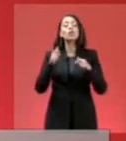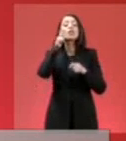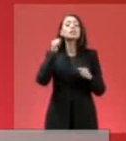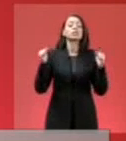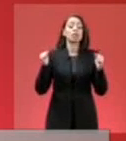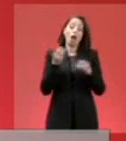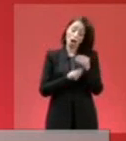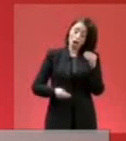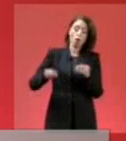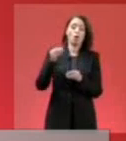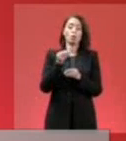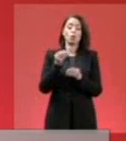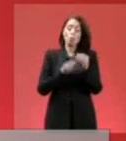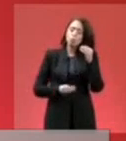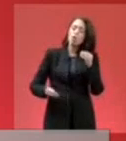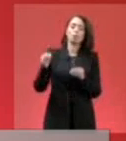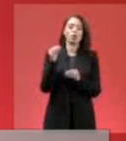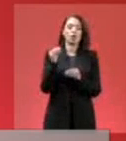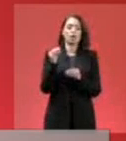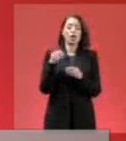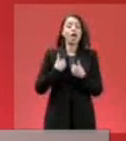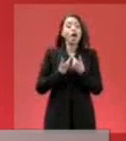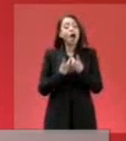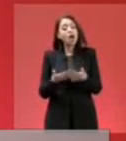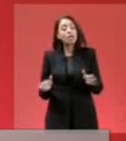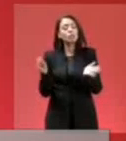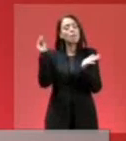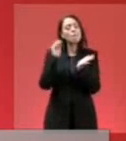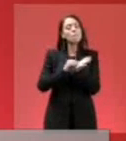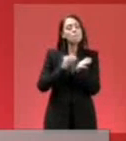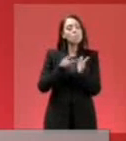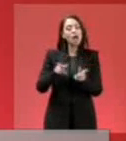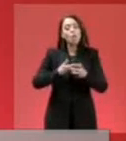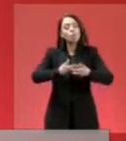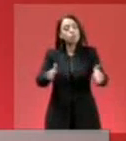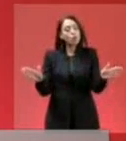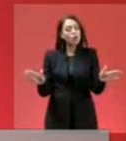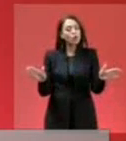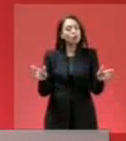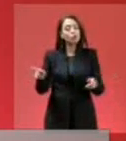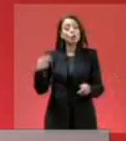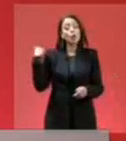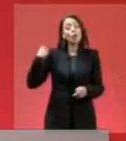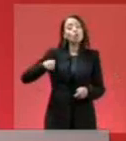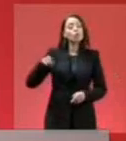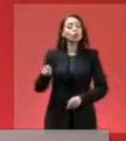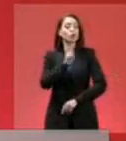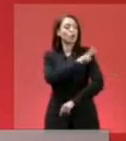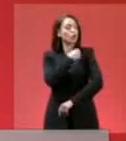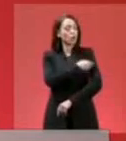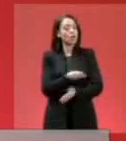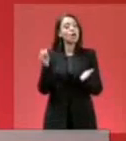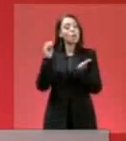αλλά κυρίως ανοίξαμε ξανά τις πόρτες των δημόσιων νοσοκομείων για